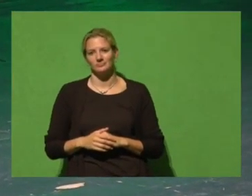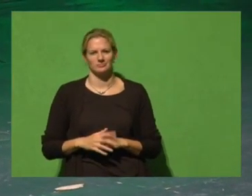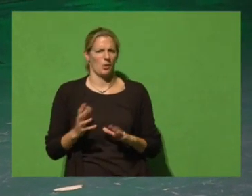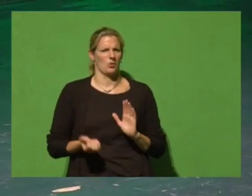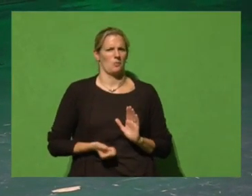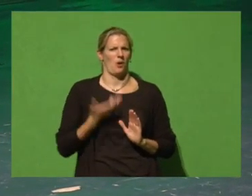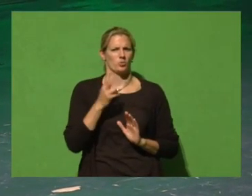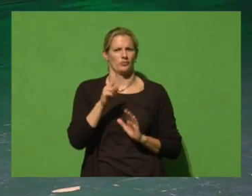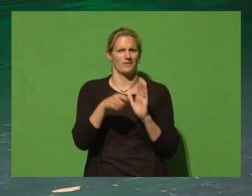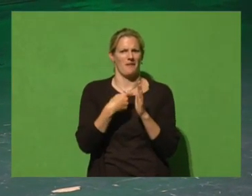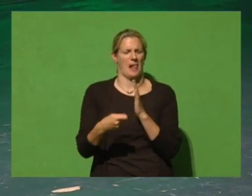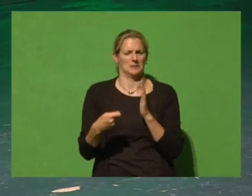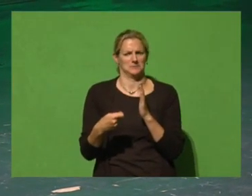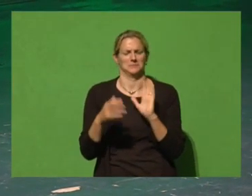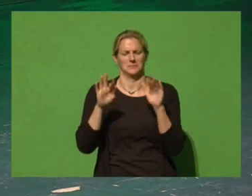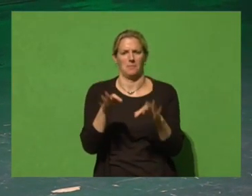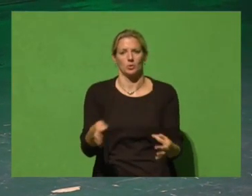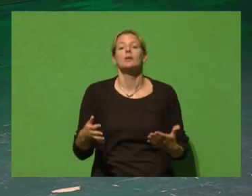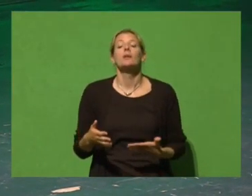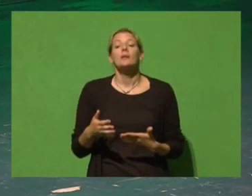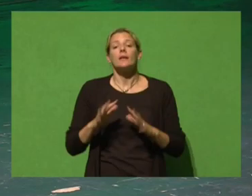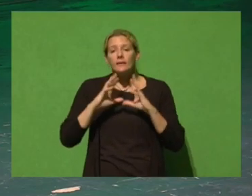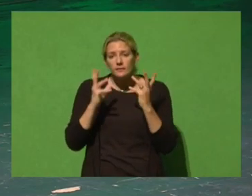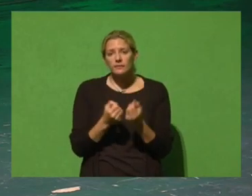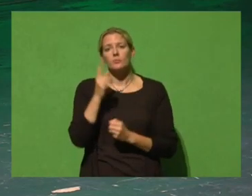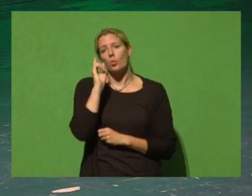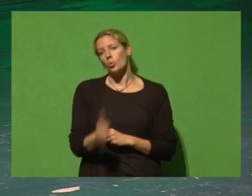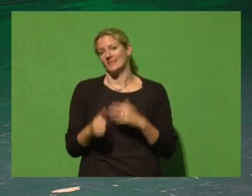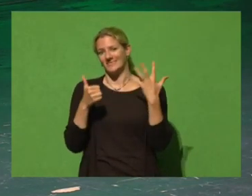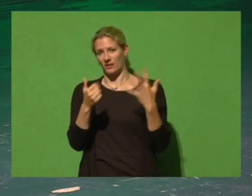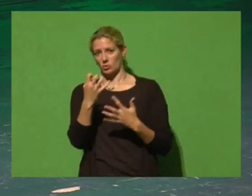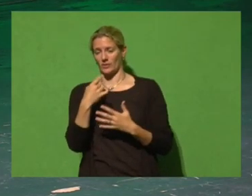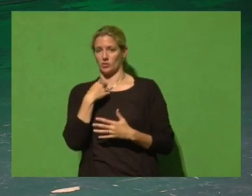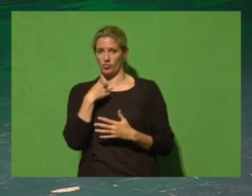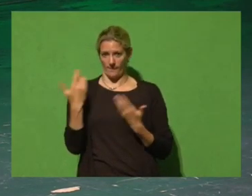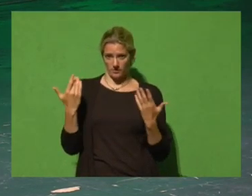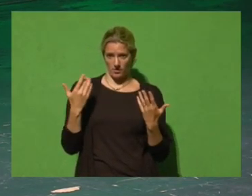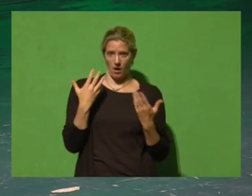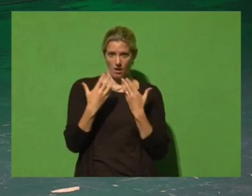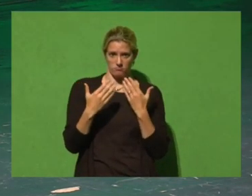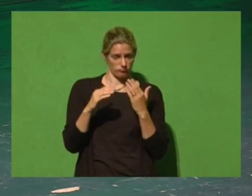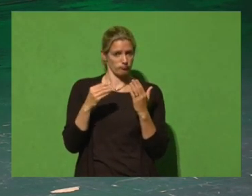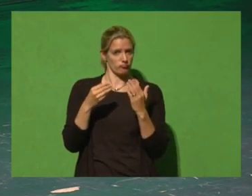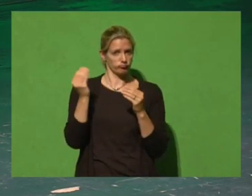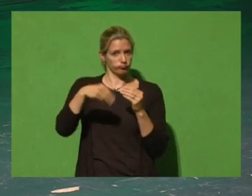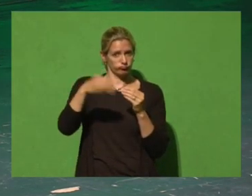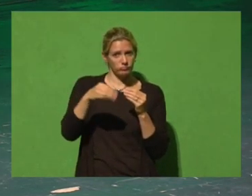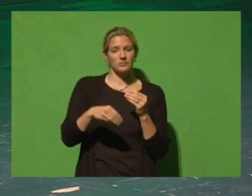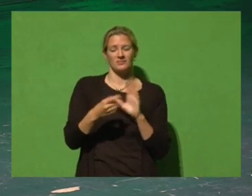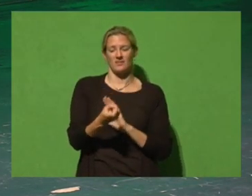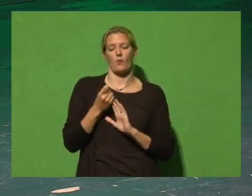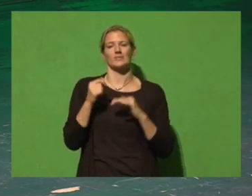überraschend gewesen, ehrlich gesagt. Es wurden insgesamt 196 Stimmen abgegeben, davon waren 7 ungültig, demnach